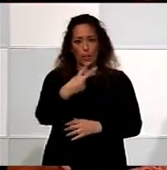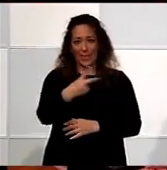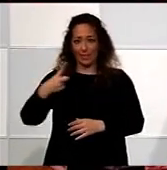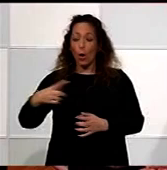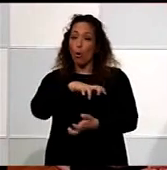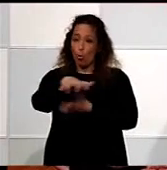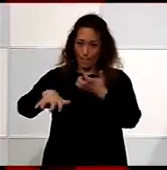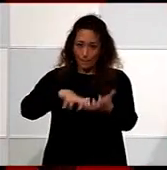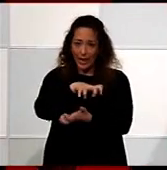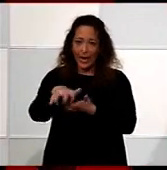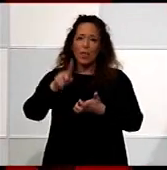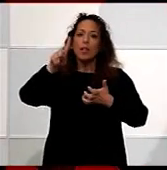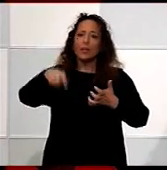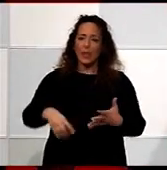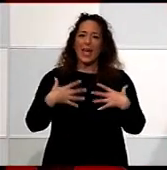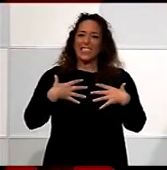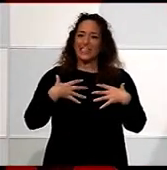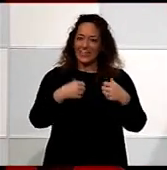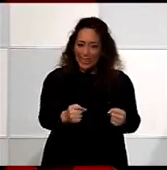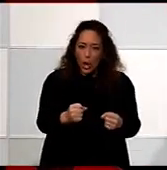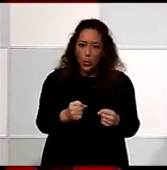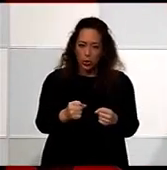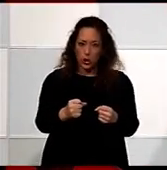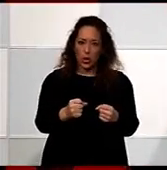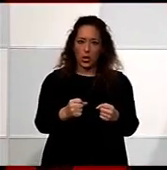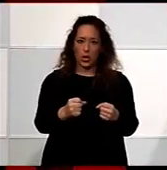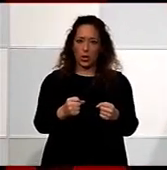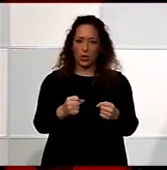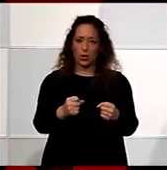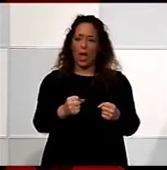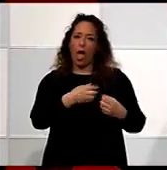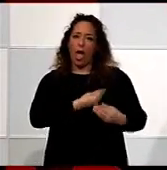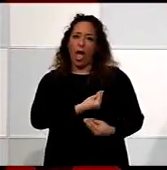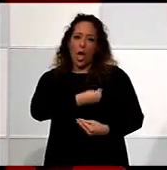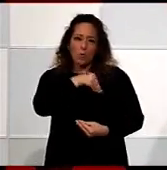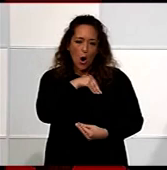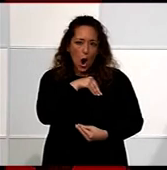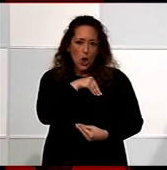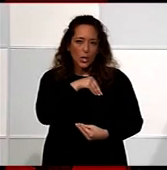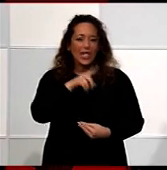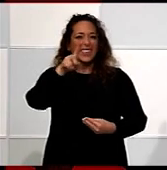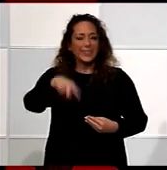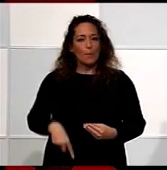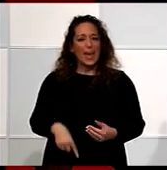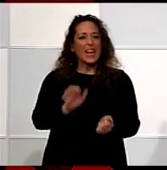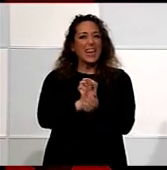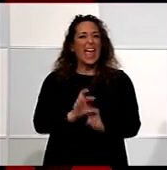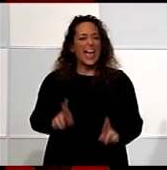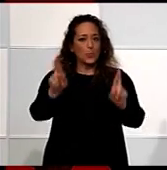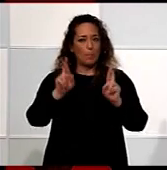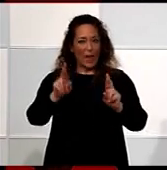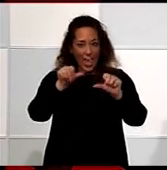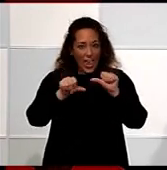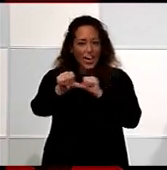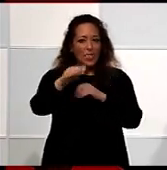complicat, repartiu salut, repartiu prosperitat, repartiu amor i sobretot repartiu esperança en un futur